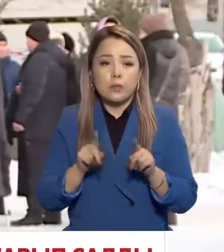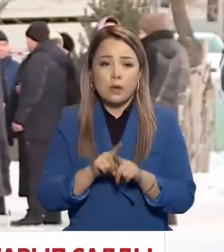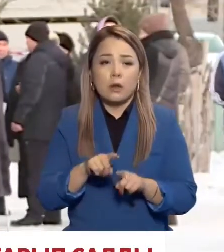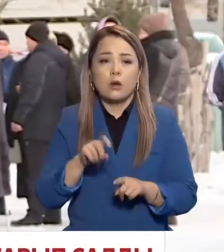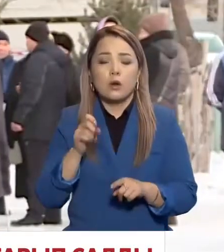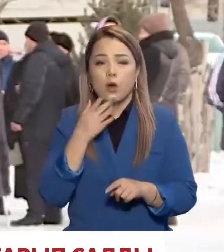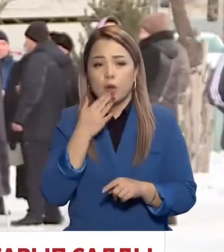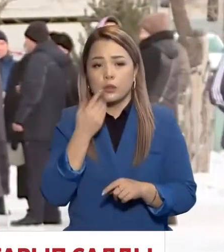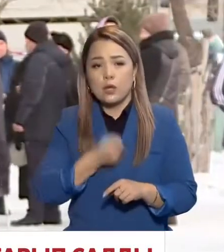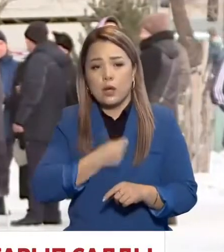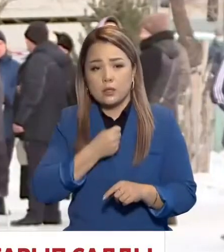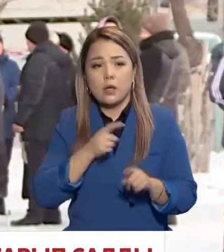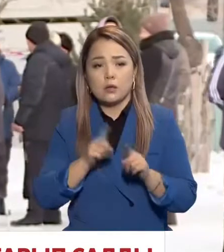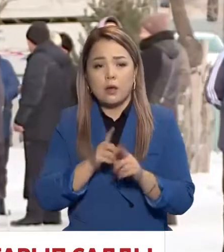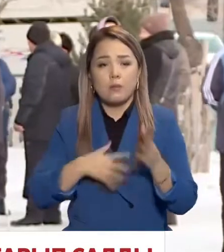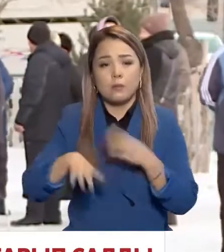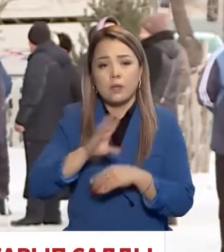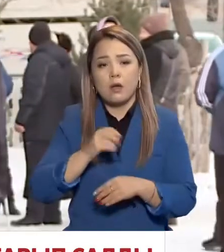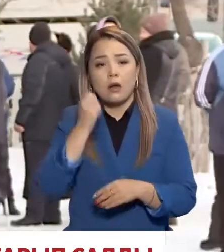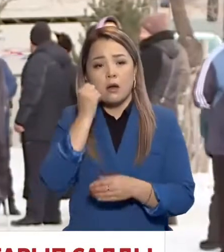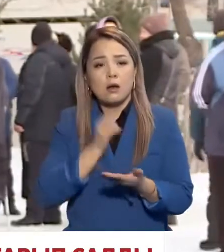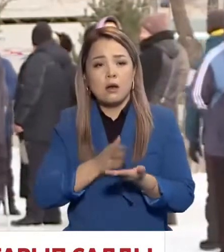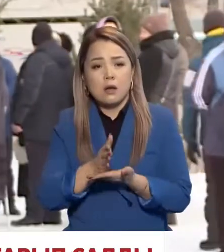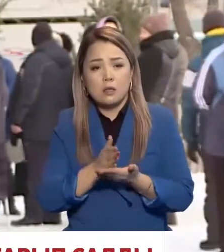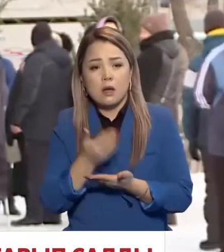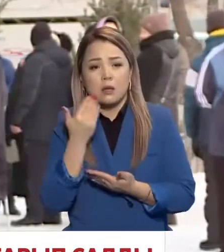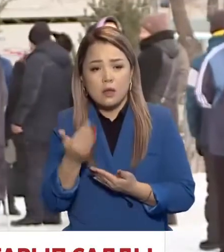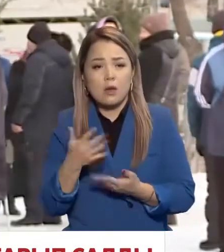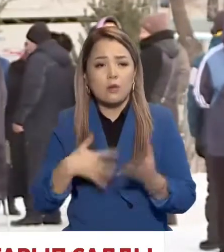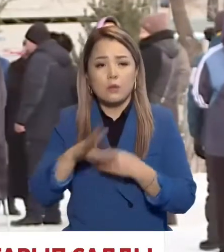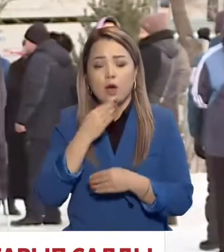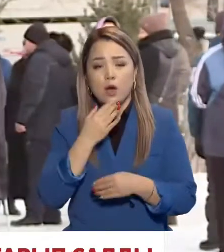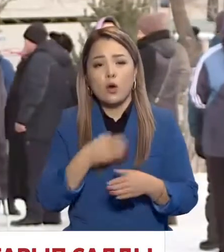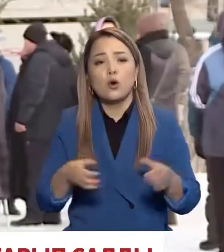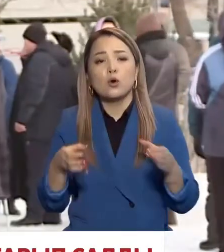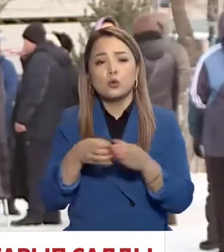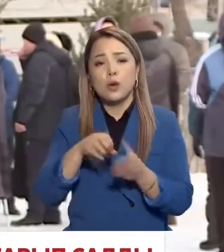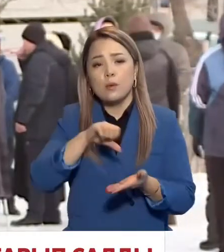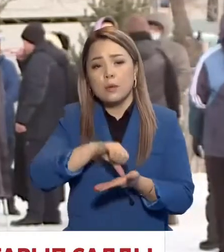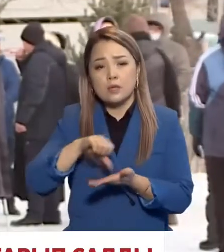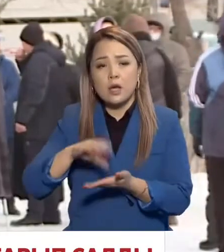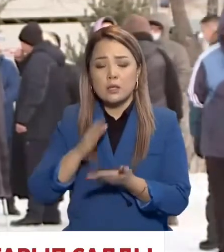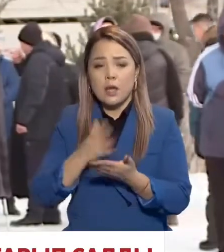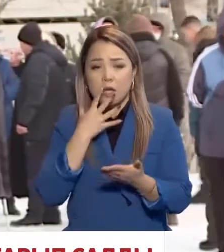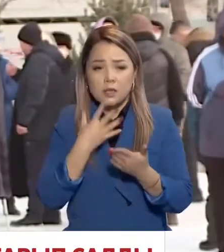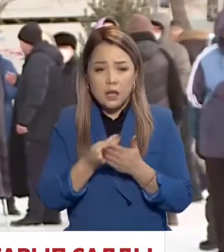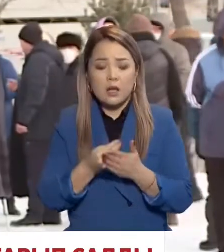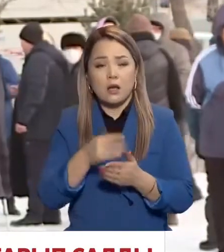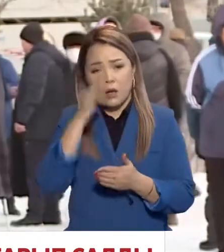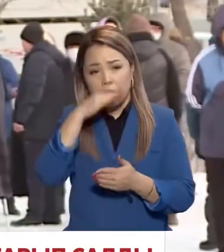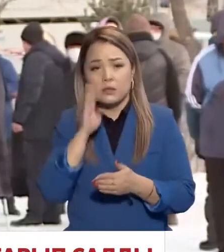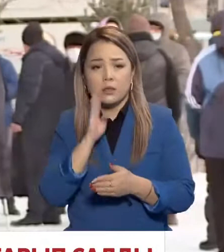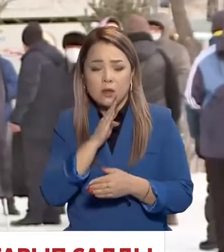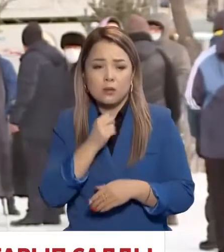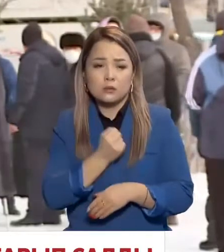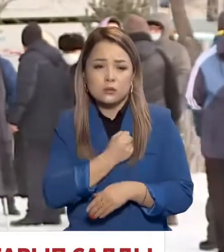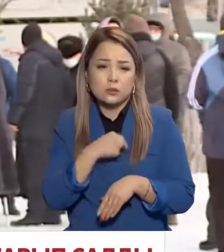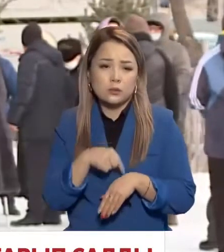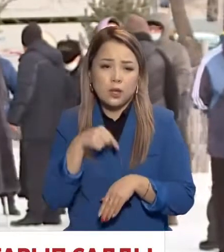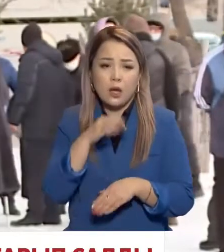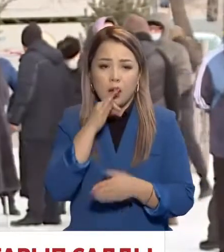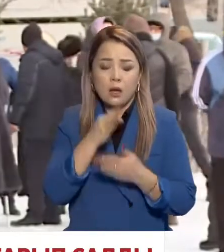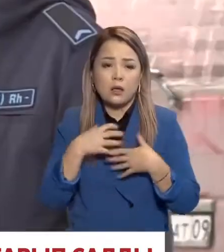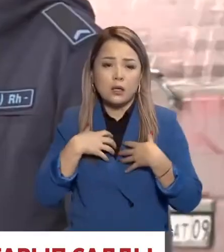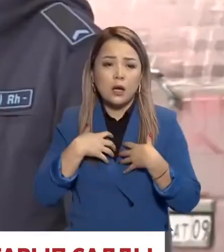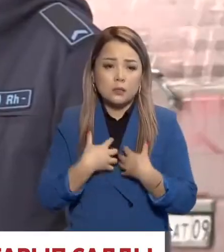ұлан бас қолбасшылығы, бүкіл ардагерлер кеңесі, бүкіл ұлттық ұланның жеке құрамы қазір әке-шешелеріне көңіл айтып, бәріміздің де